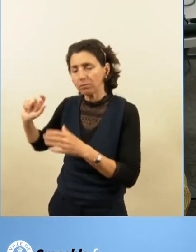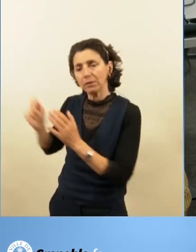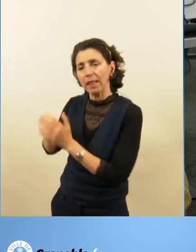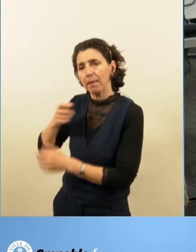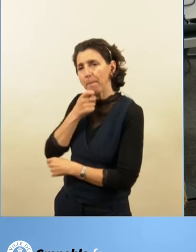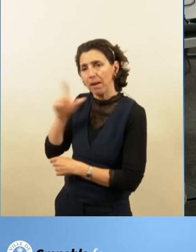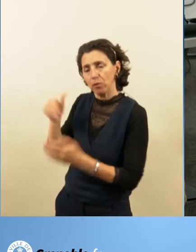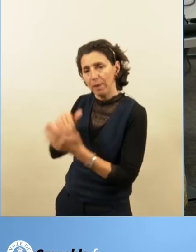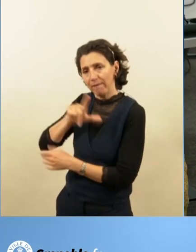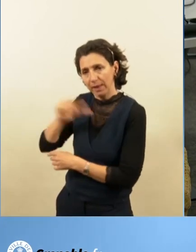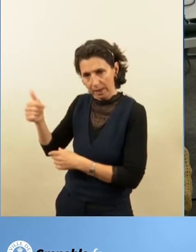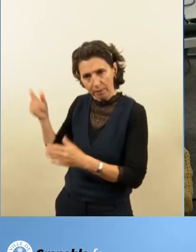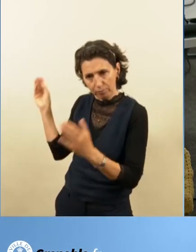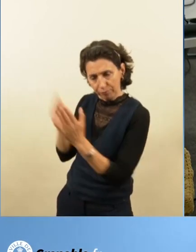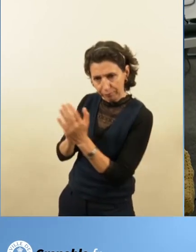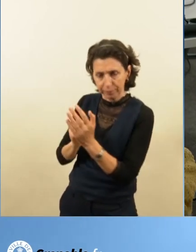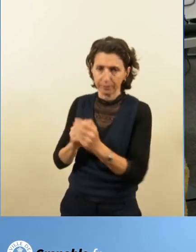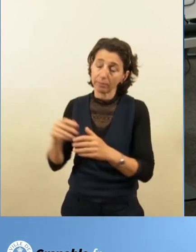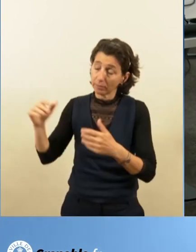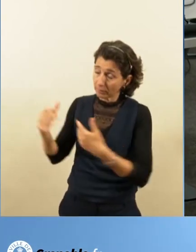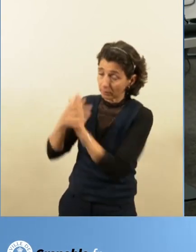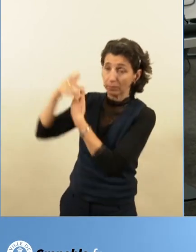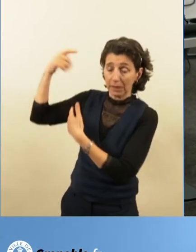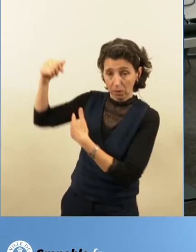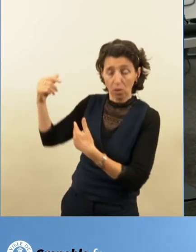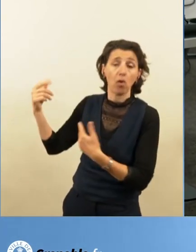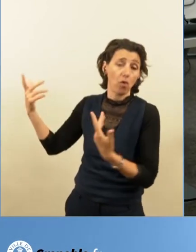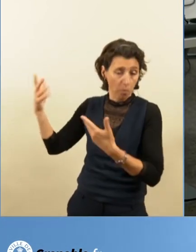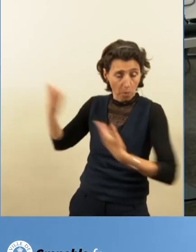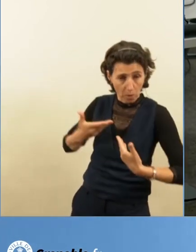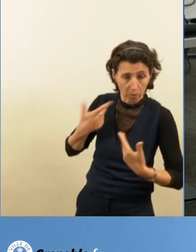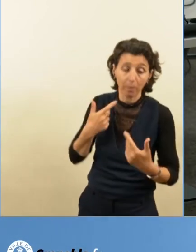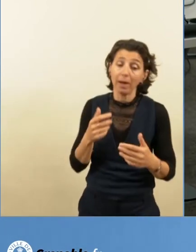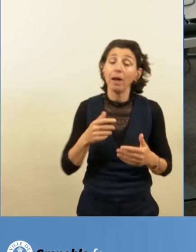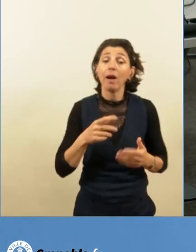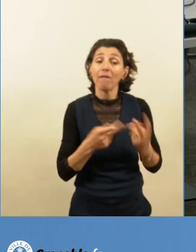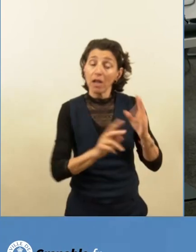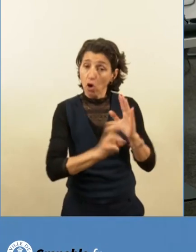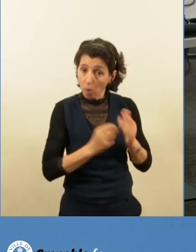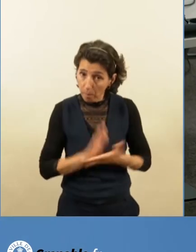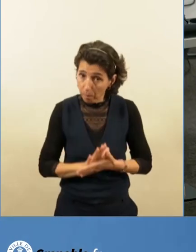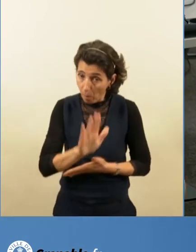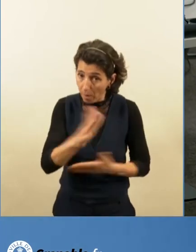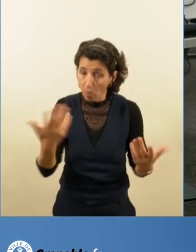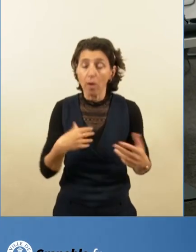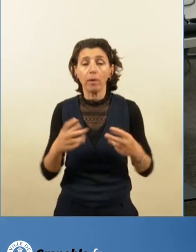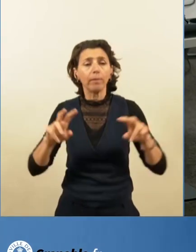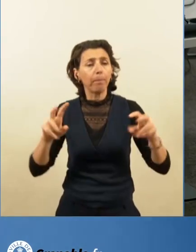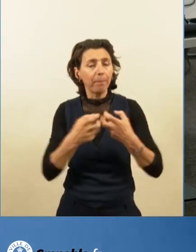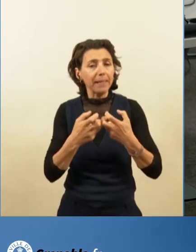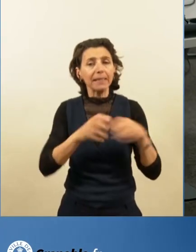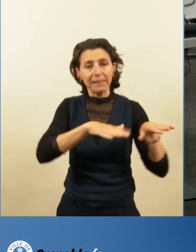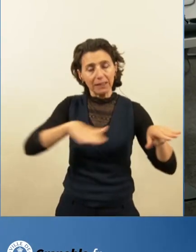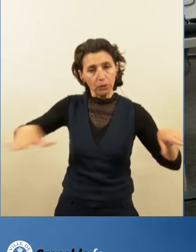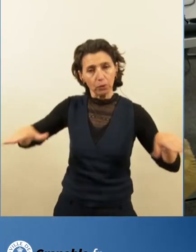de la sollicitation du président de la métropole plus avant à mettre en place une tarification du stationnement sur voirie spécifique et plus